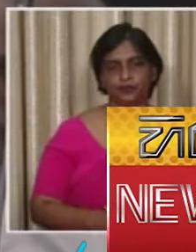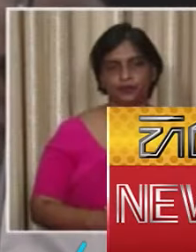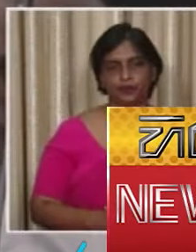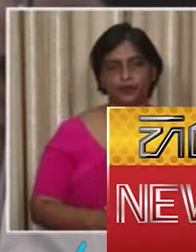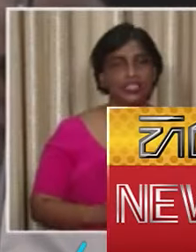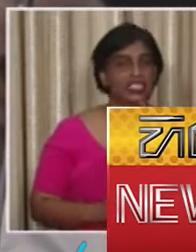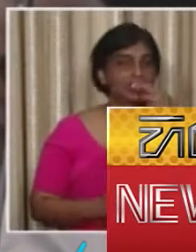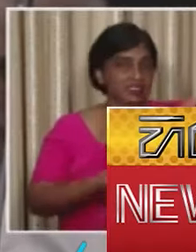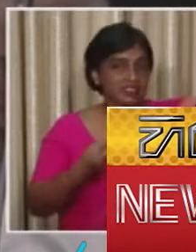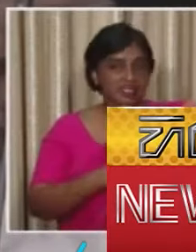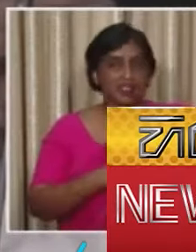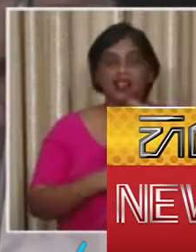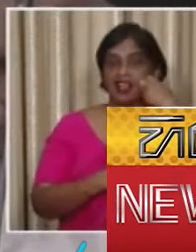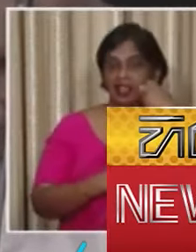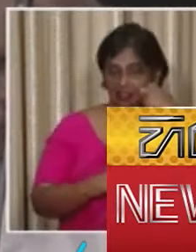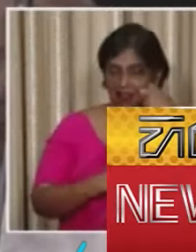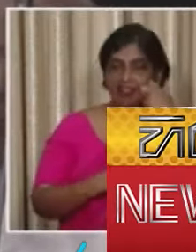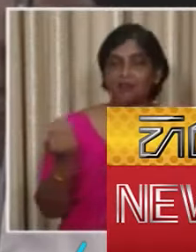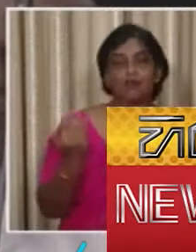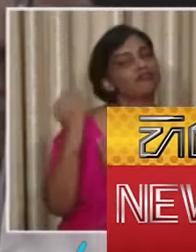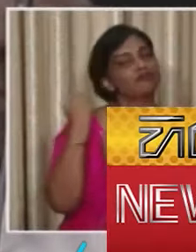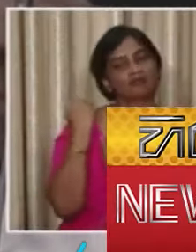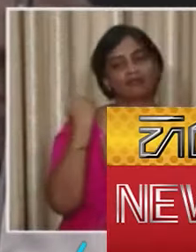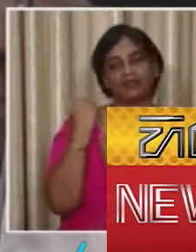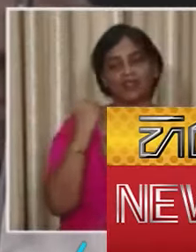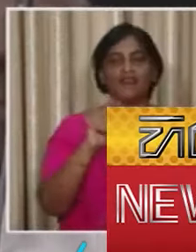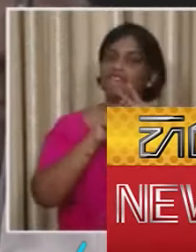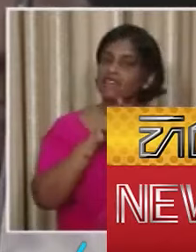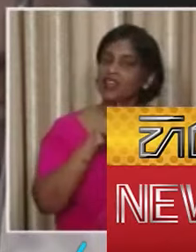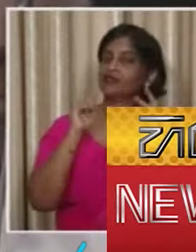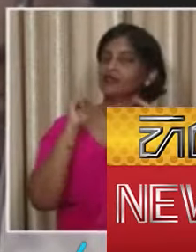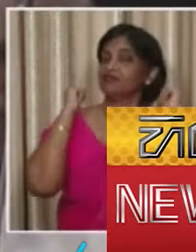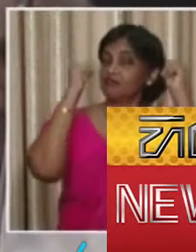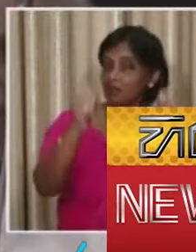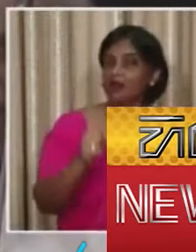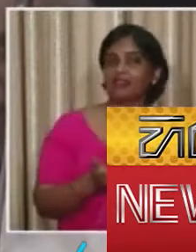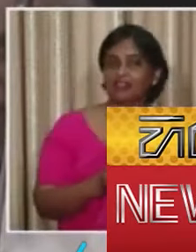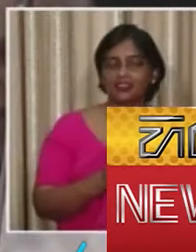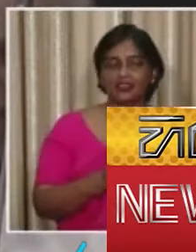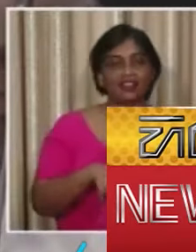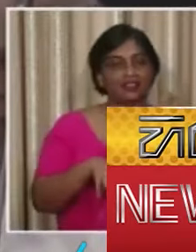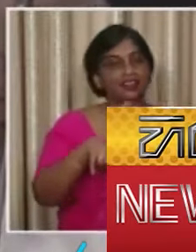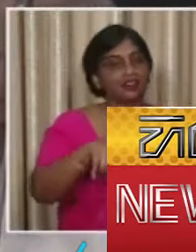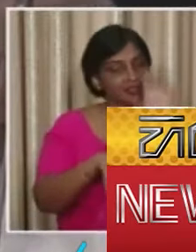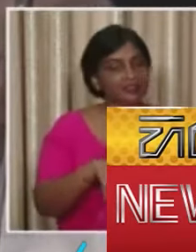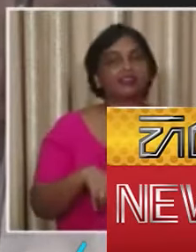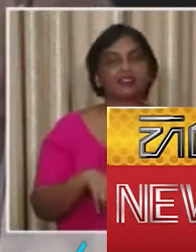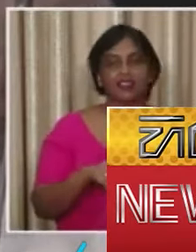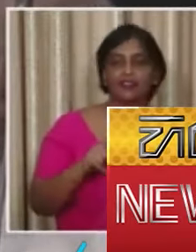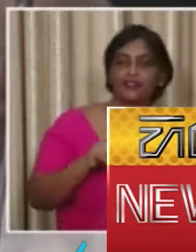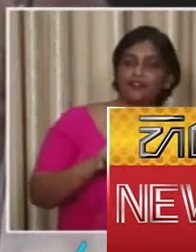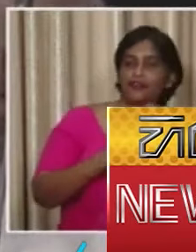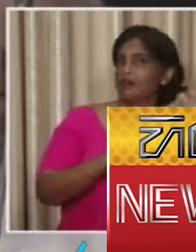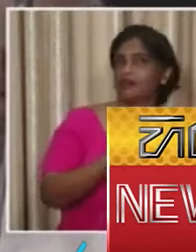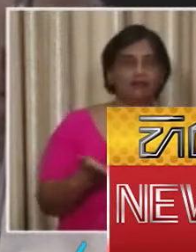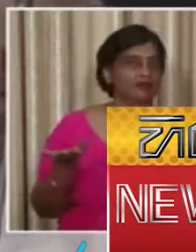පුණු වටේ කතාව නාට්‍යයේ ගෘෂා දරුවා වඩාගෙන වැල් පාලමේ යන්න තීරණය කරනවා. ඒ අවස්ථාවේ වෙන විකල්පයක්